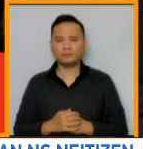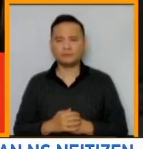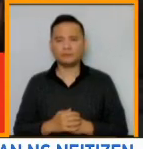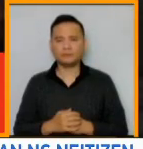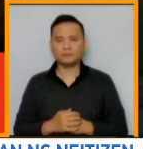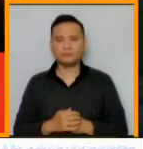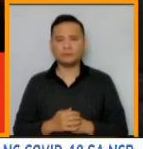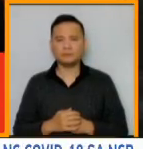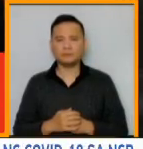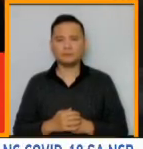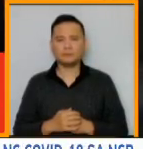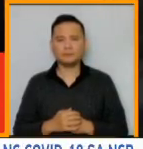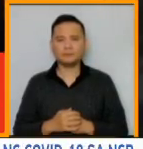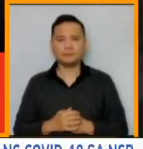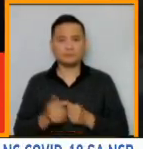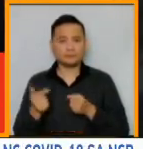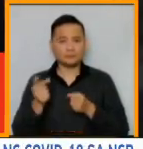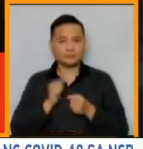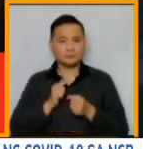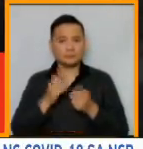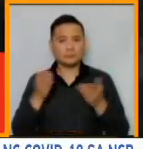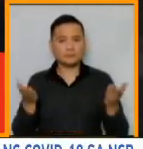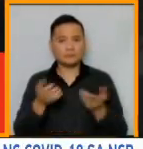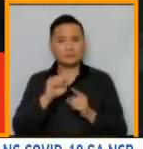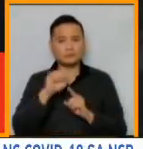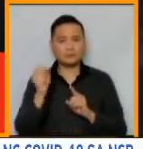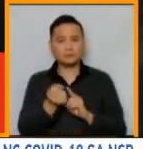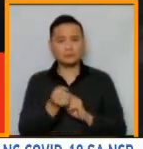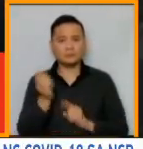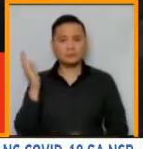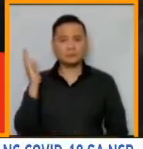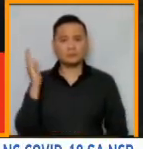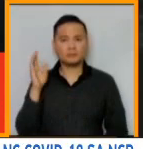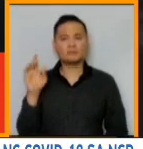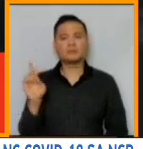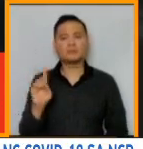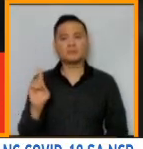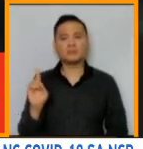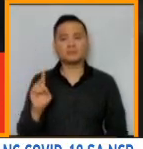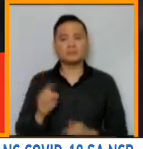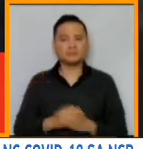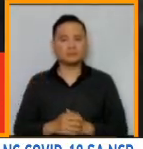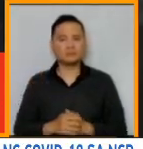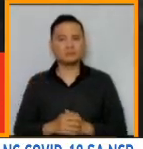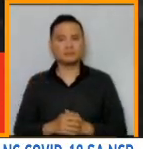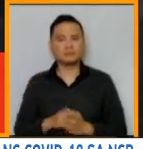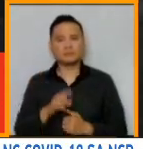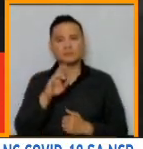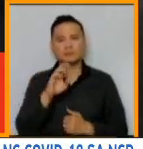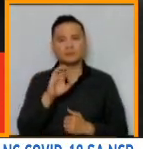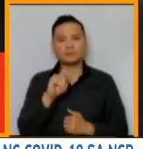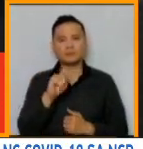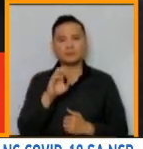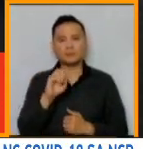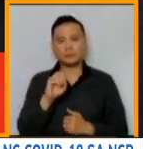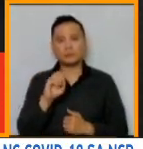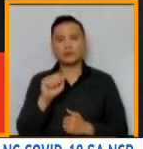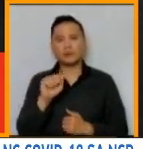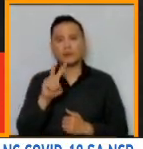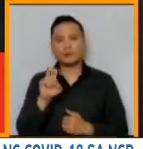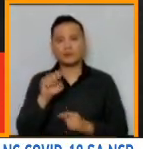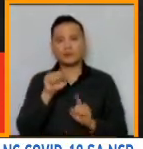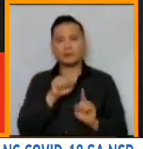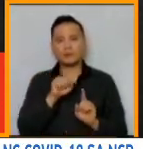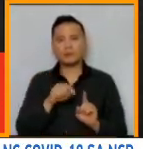Samantala, Oscar, ito yung sitwasyon dito sa area na ito ng Divisoria, particular dito sa Recto Avenue, malapit sa panulukan ng Juan Luna Street.